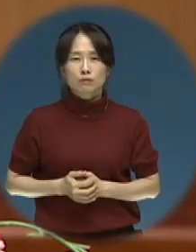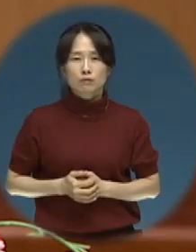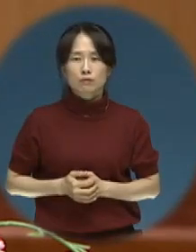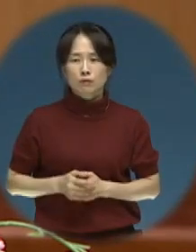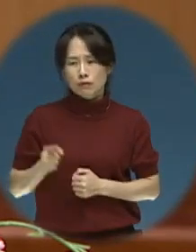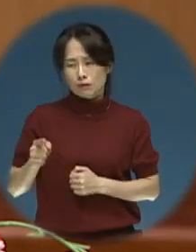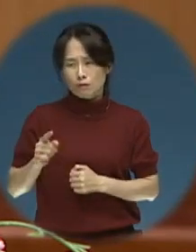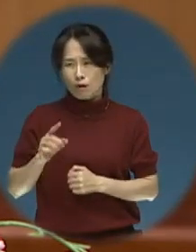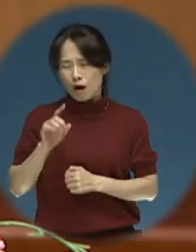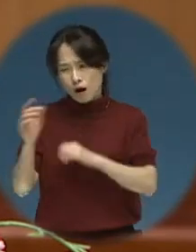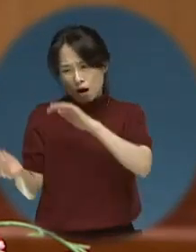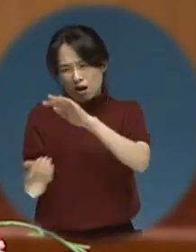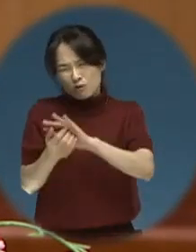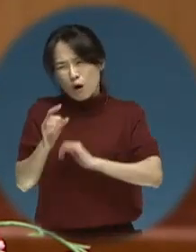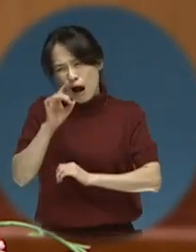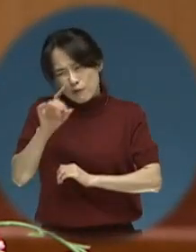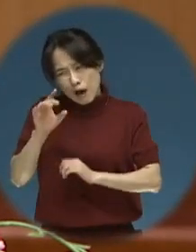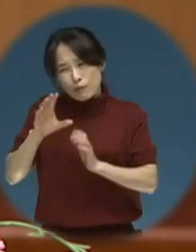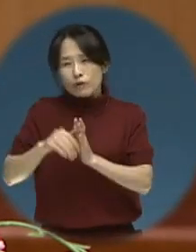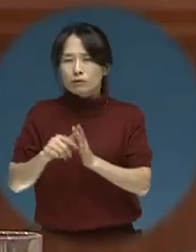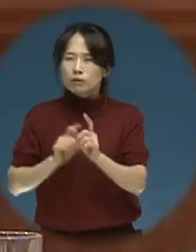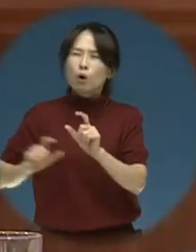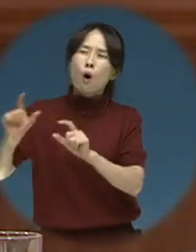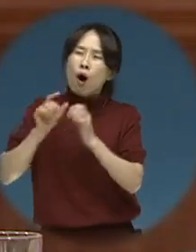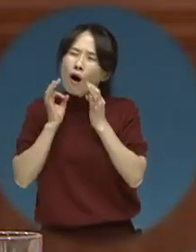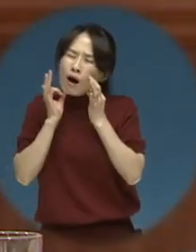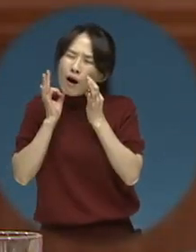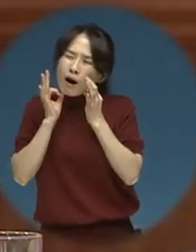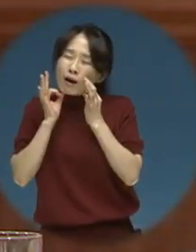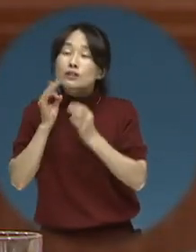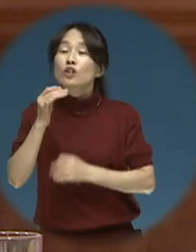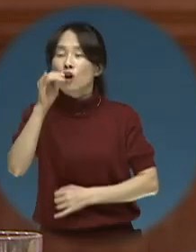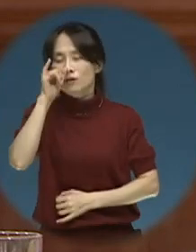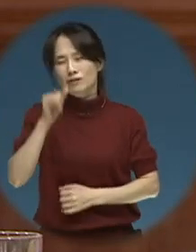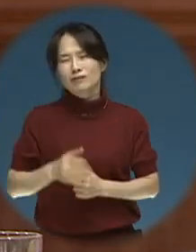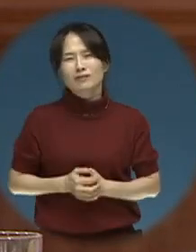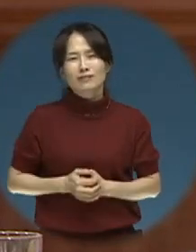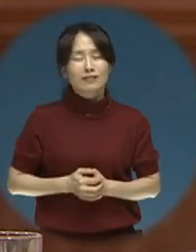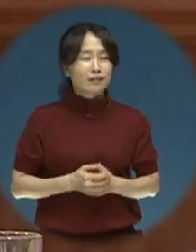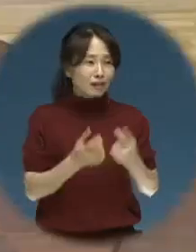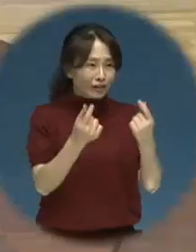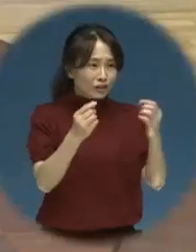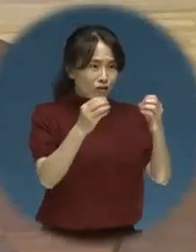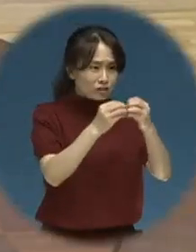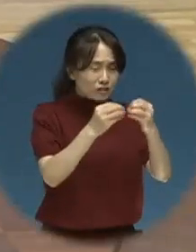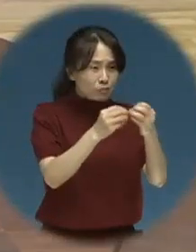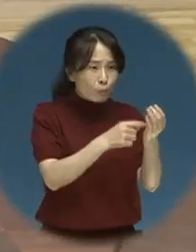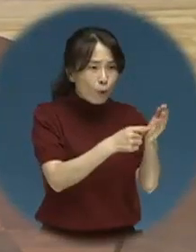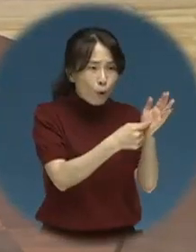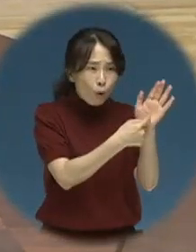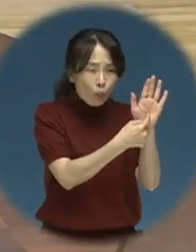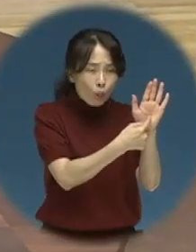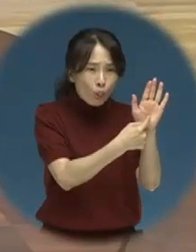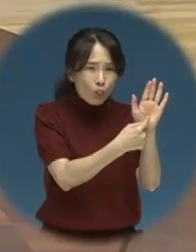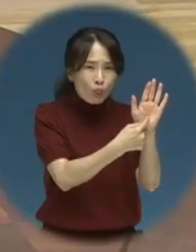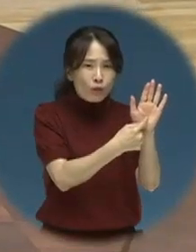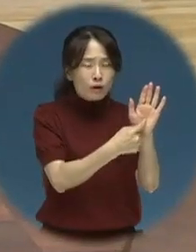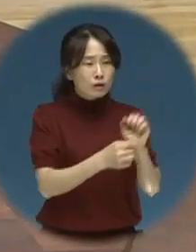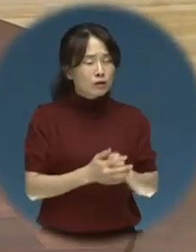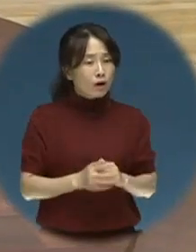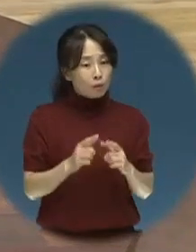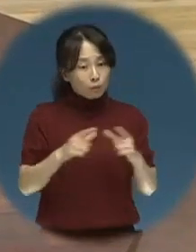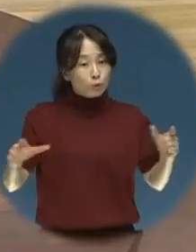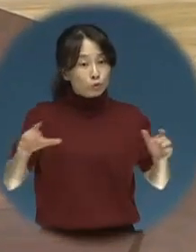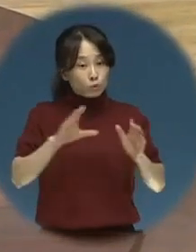더 간절하지 더 간절하고 않을까요? 네. 이런 네. 표현들 같은 게 네. 평상시에 이렇게 뭐